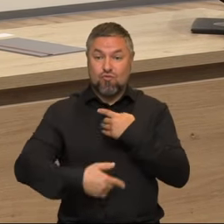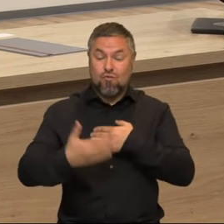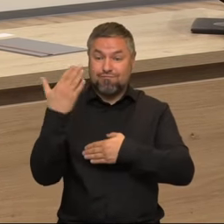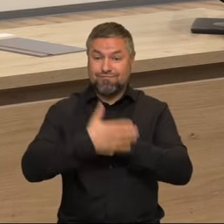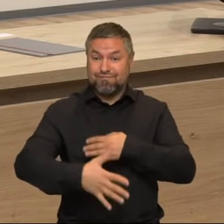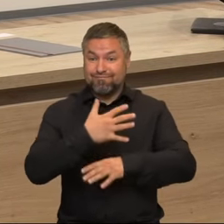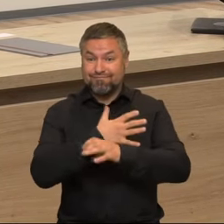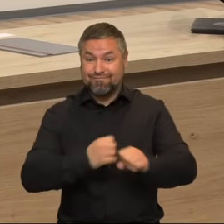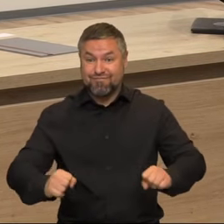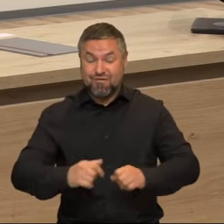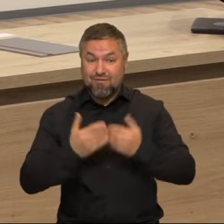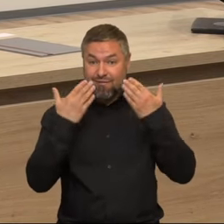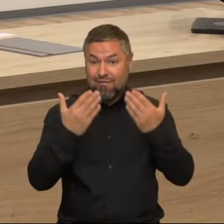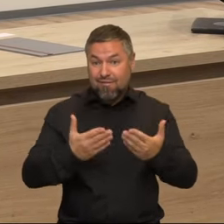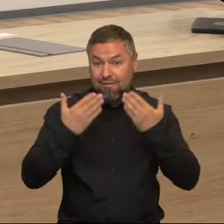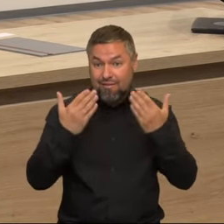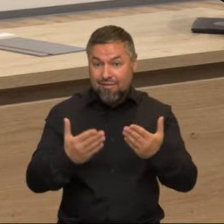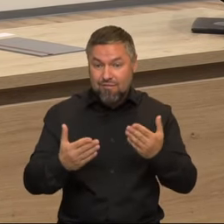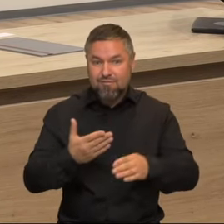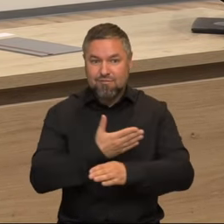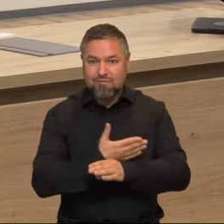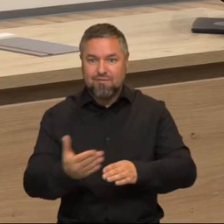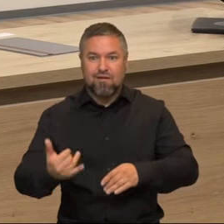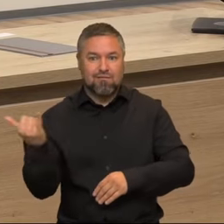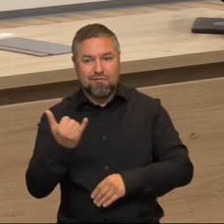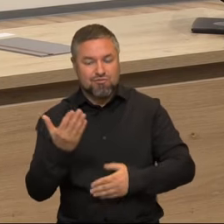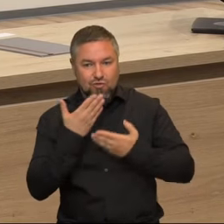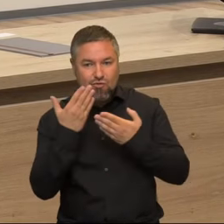pierwszego cyklu kształcenia